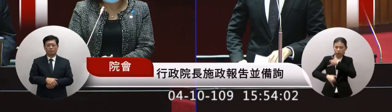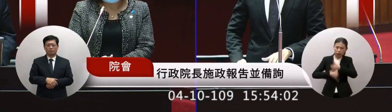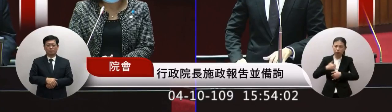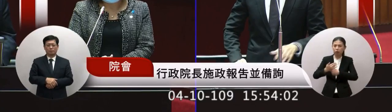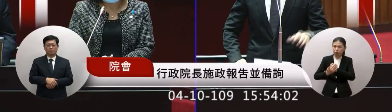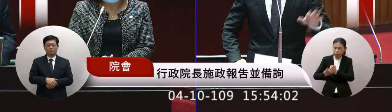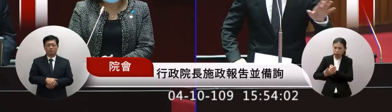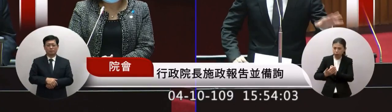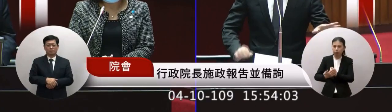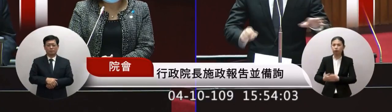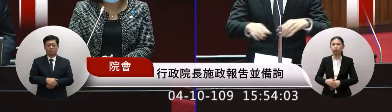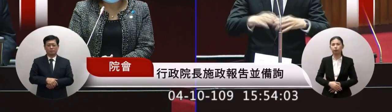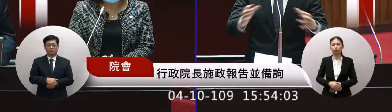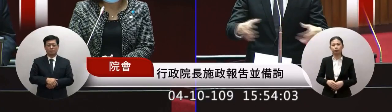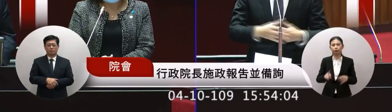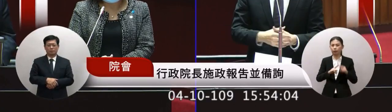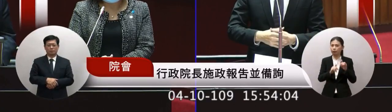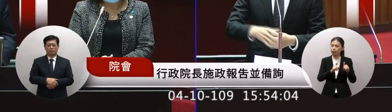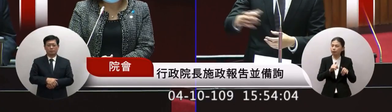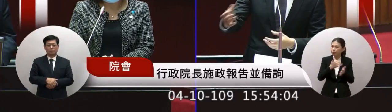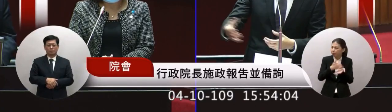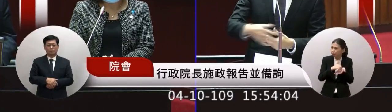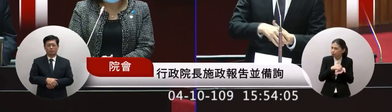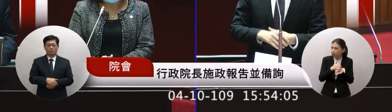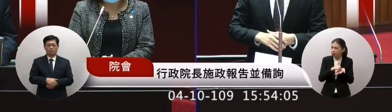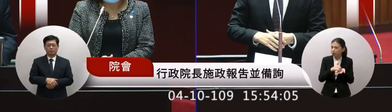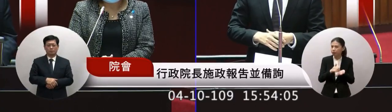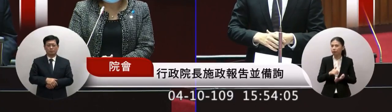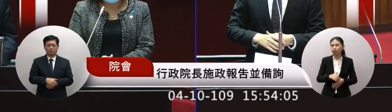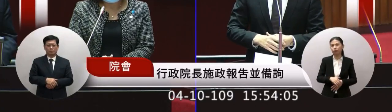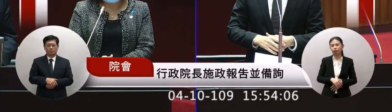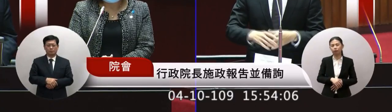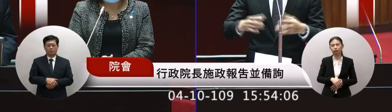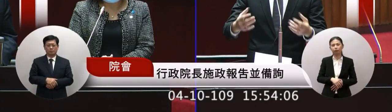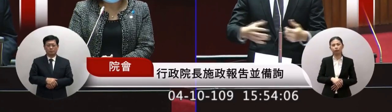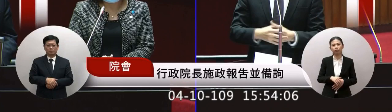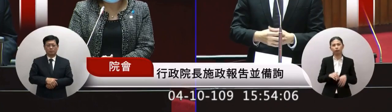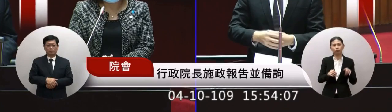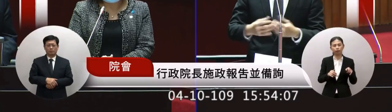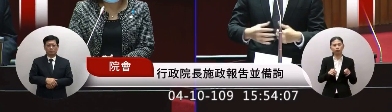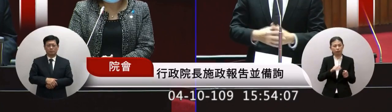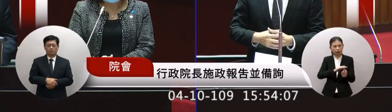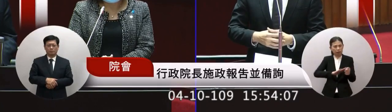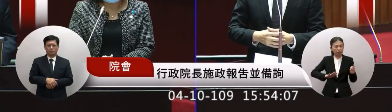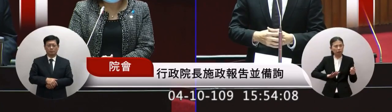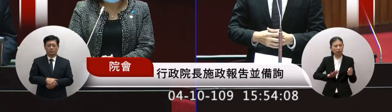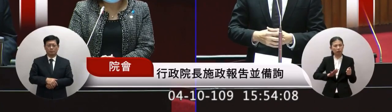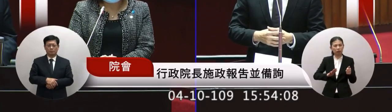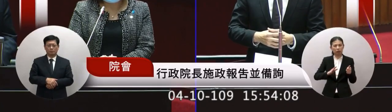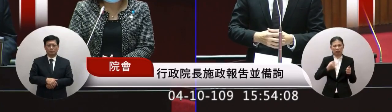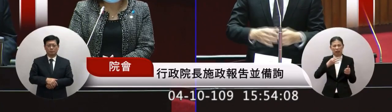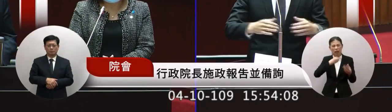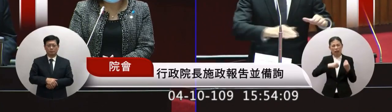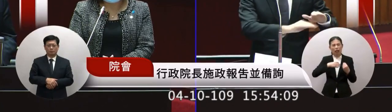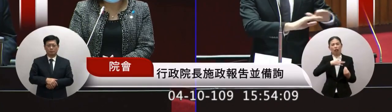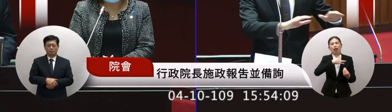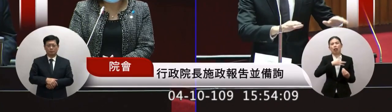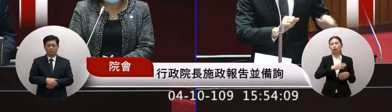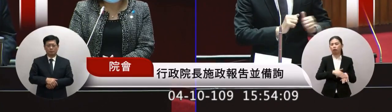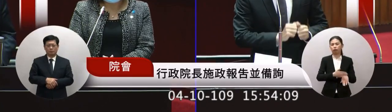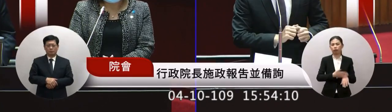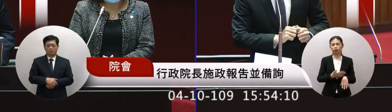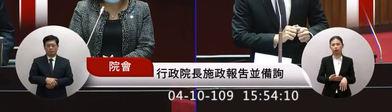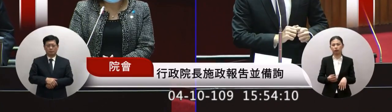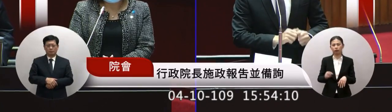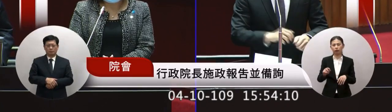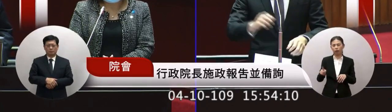啊，有诶这个民间吼伫计算，其实这嘛袂去。造成咱规个财务足大个即个困难啦，因为遮个人其实